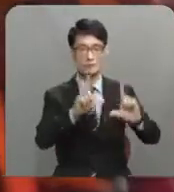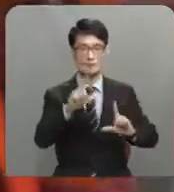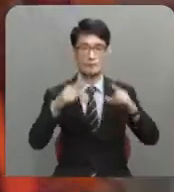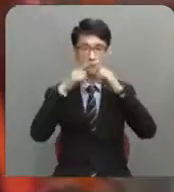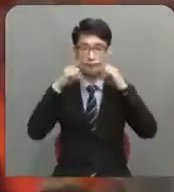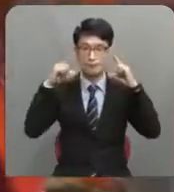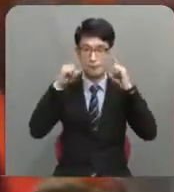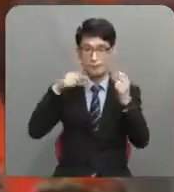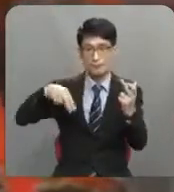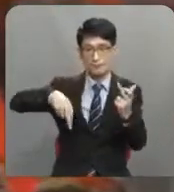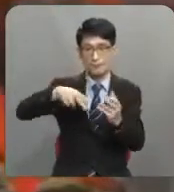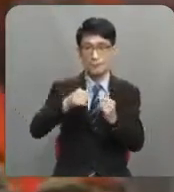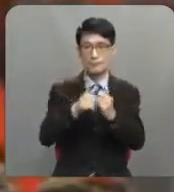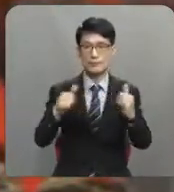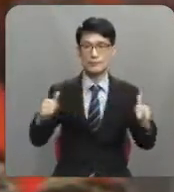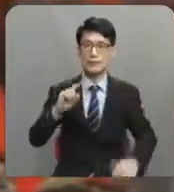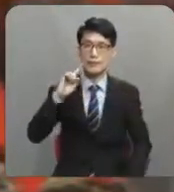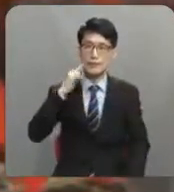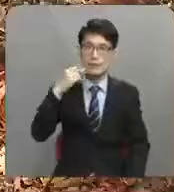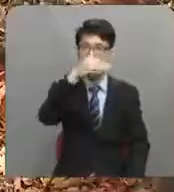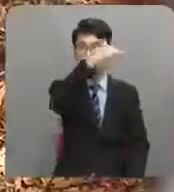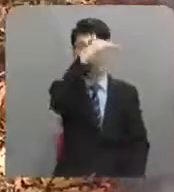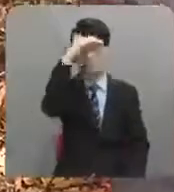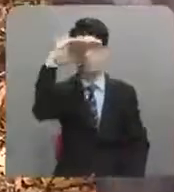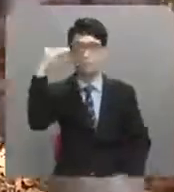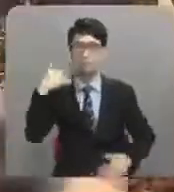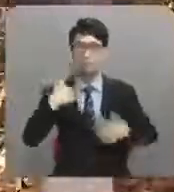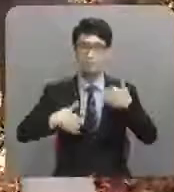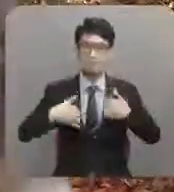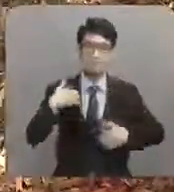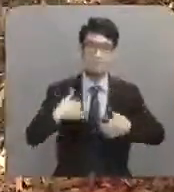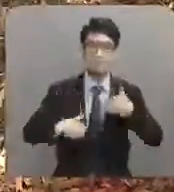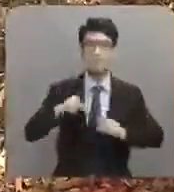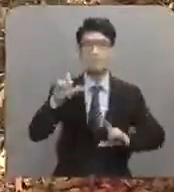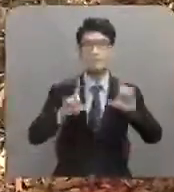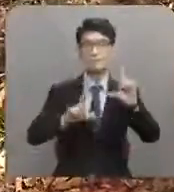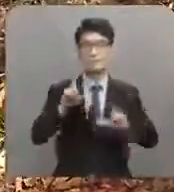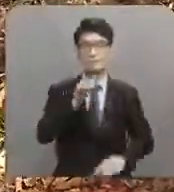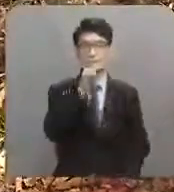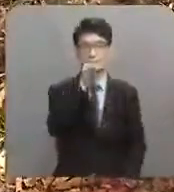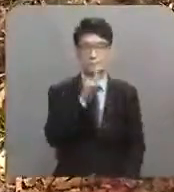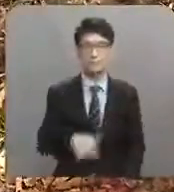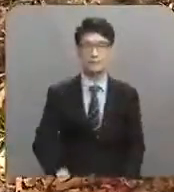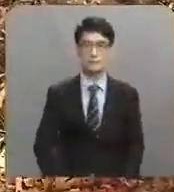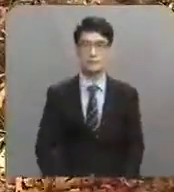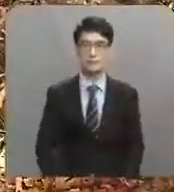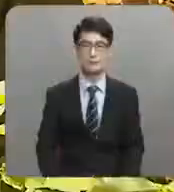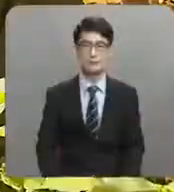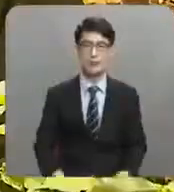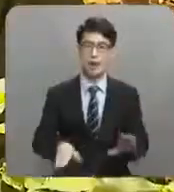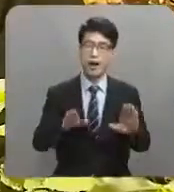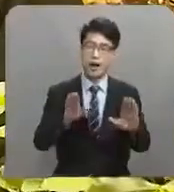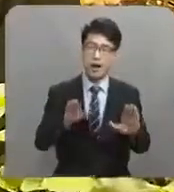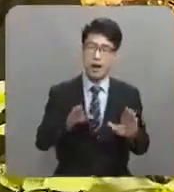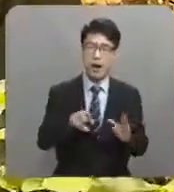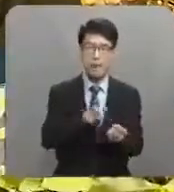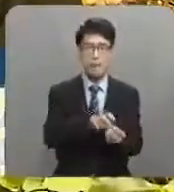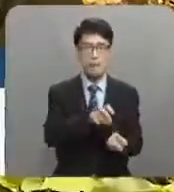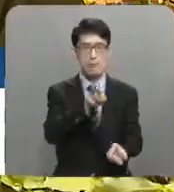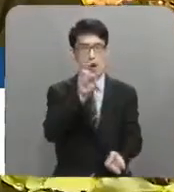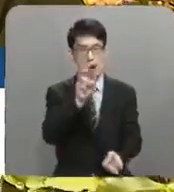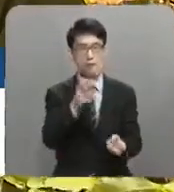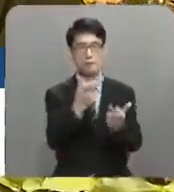마스크를 낀 등산객들은 아름다운 단풍을 보며 모처럼 즐거운 시간을 만끽합니다. 아주 그냥 뭐 오대산